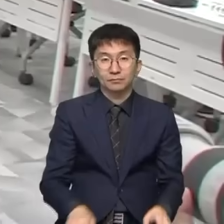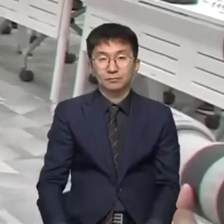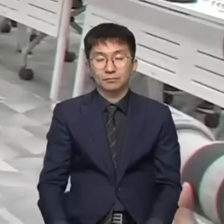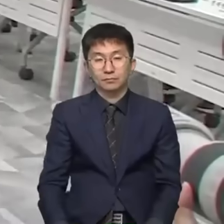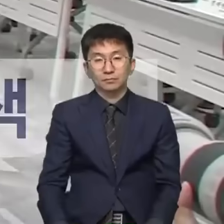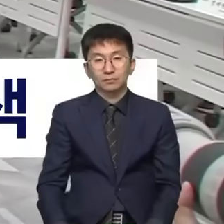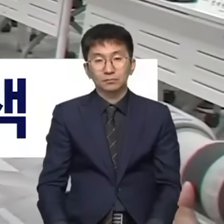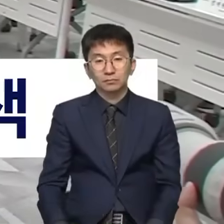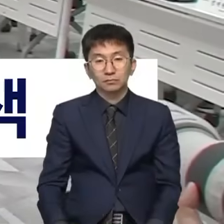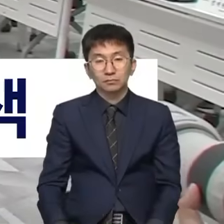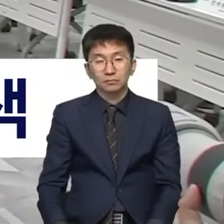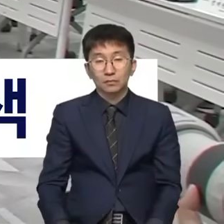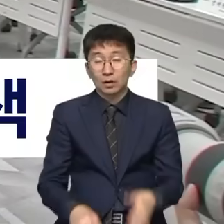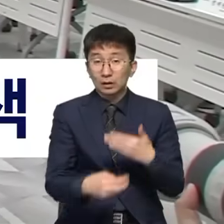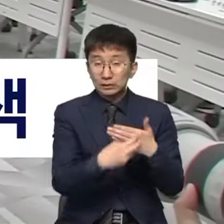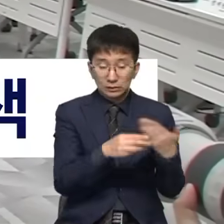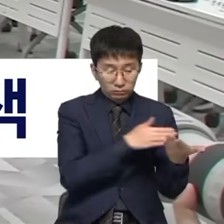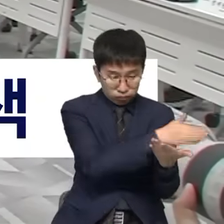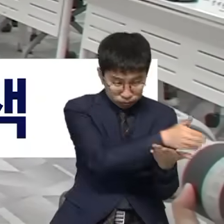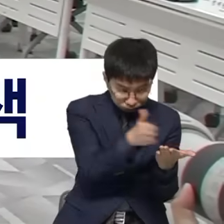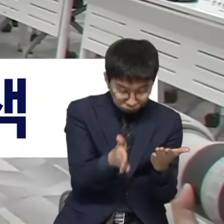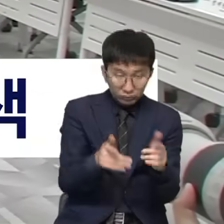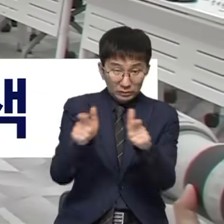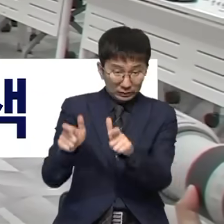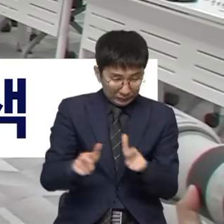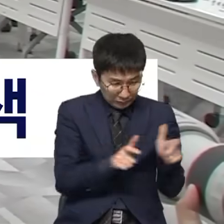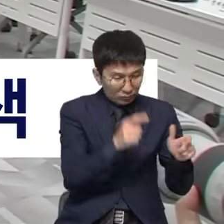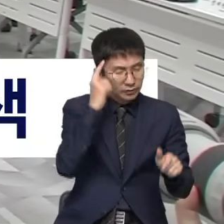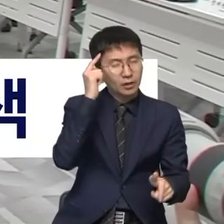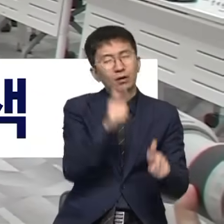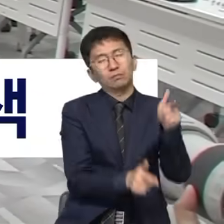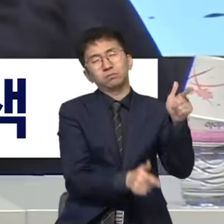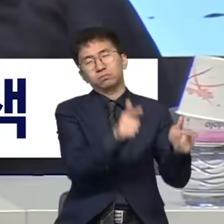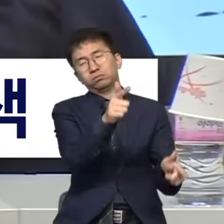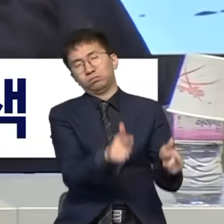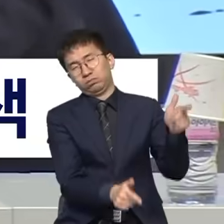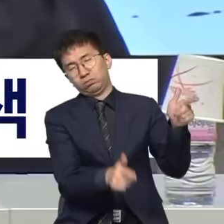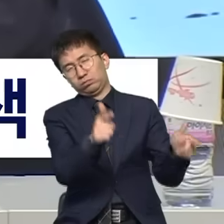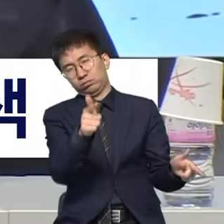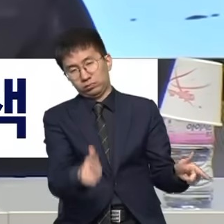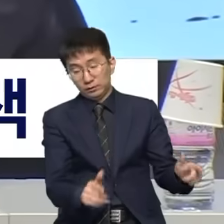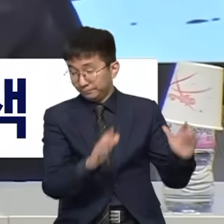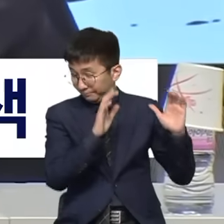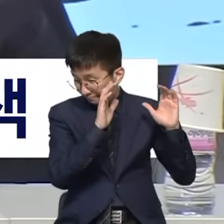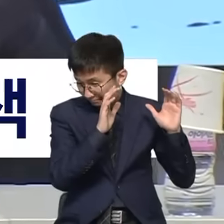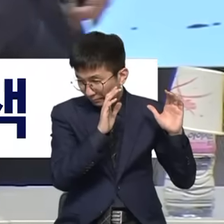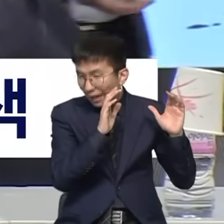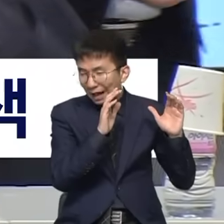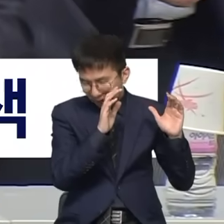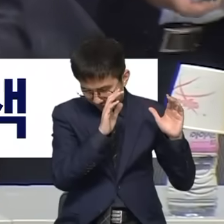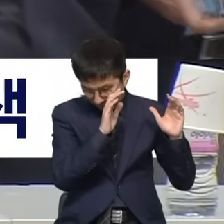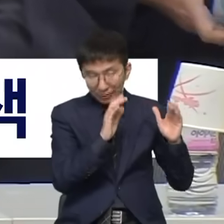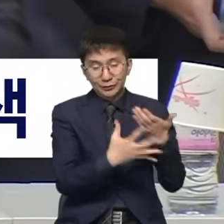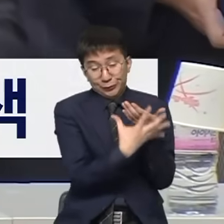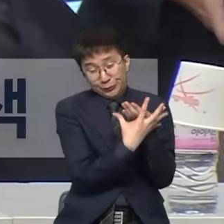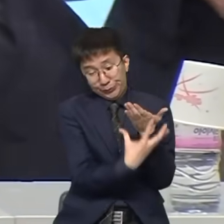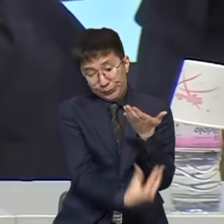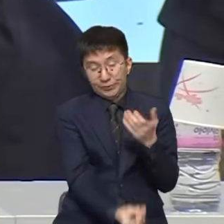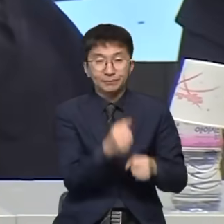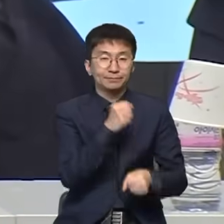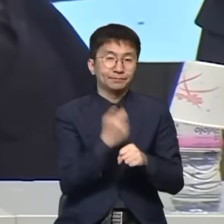의사 직군이나 지역별로 의대 증원에 대한 입장이 다를 수 있기 때문에 다양한 의견을 듣고 공동 대응책을 찾는 걸로 전해지고